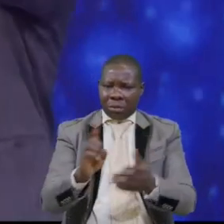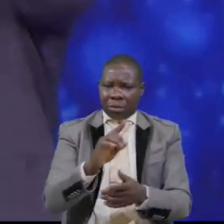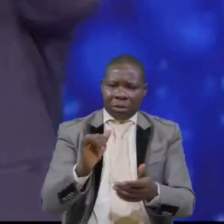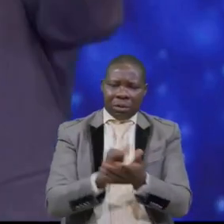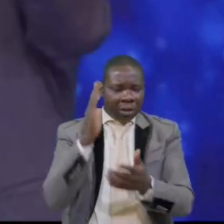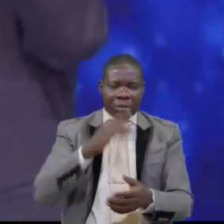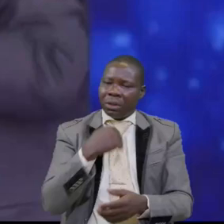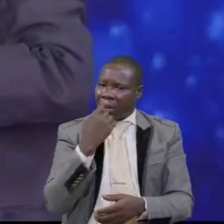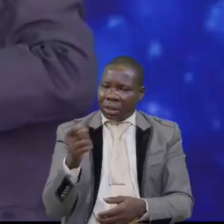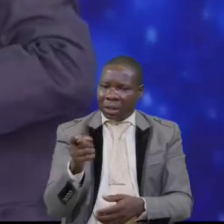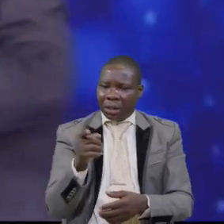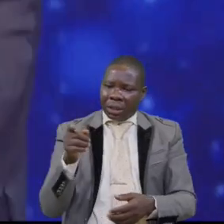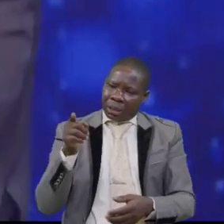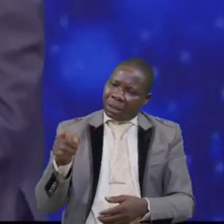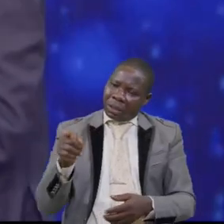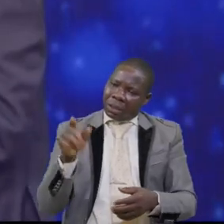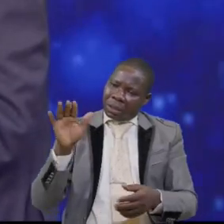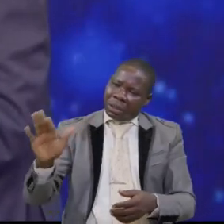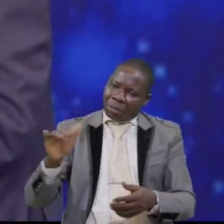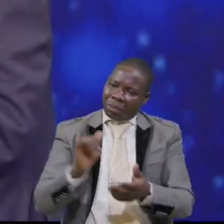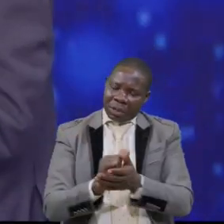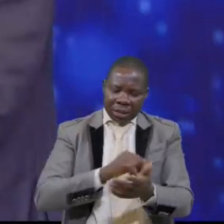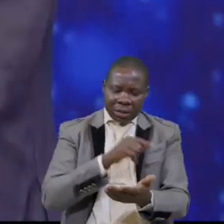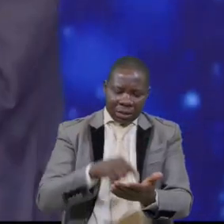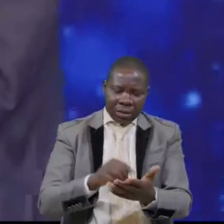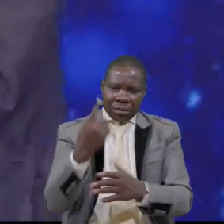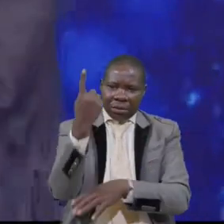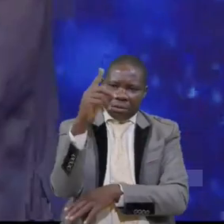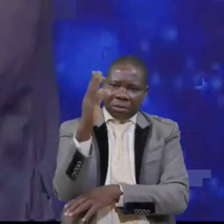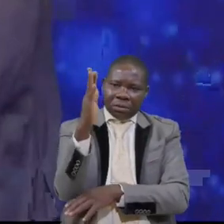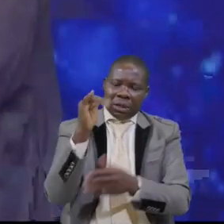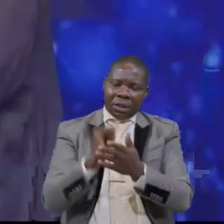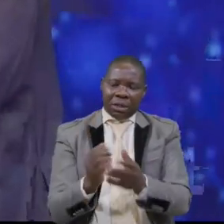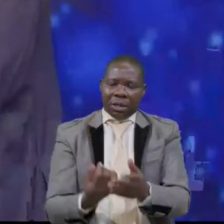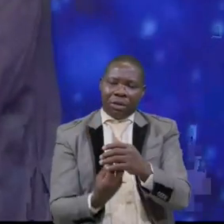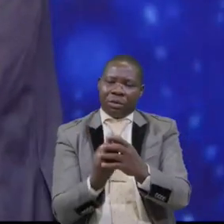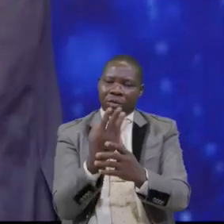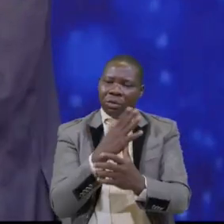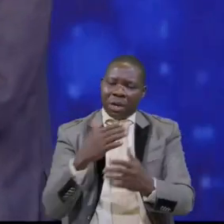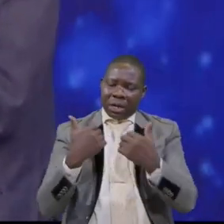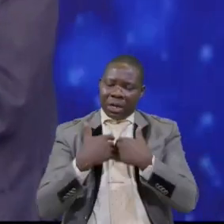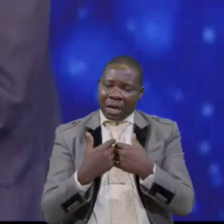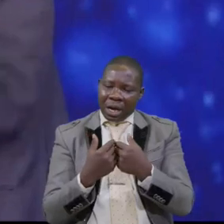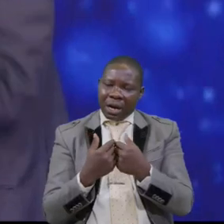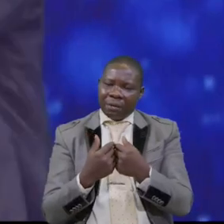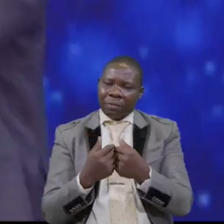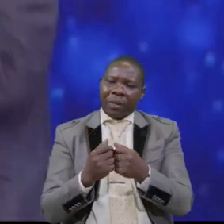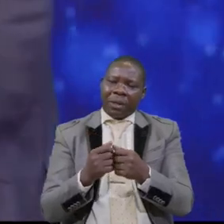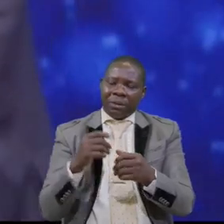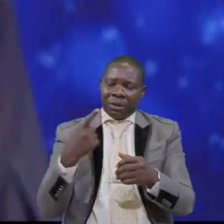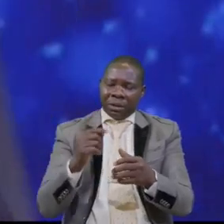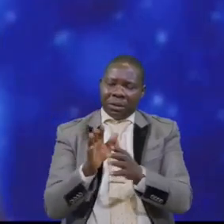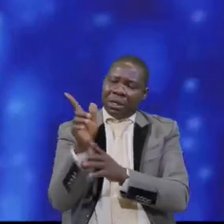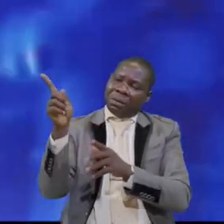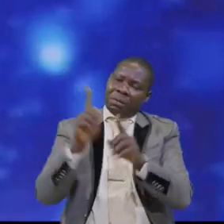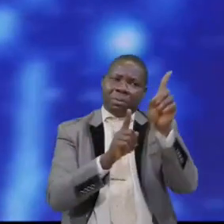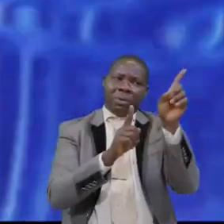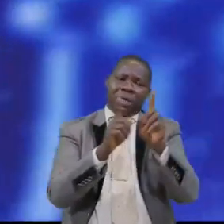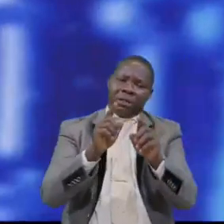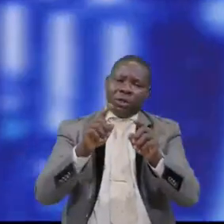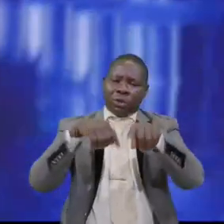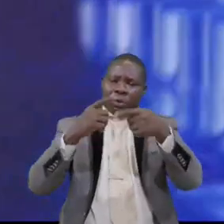pousse et les branches qui atteignent le ciel et la voix venant du